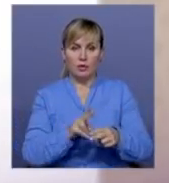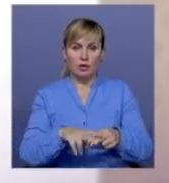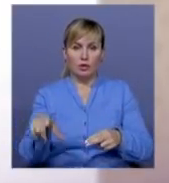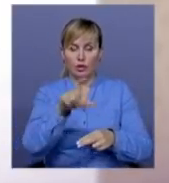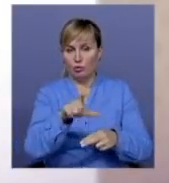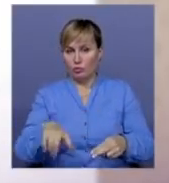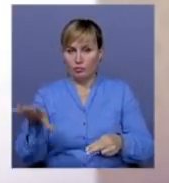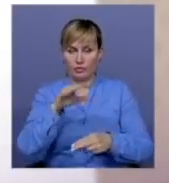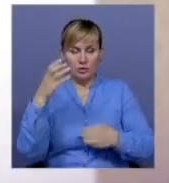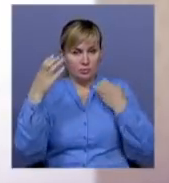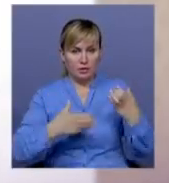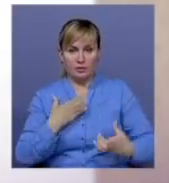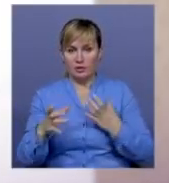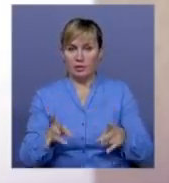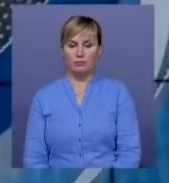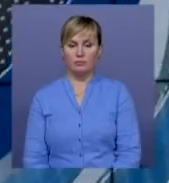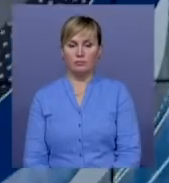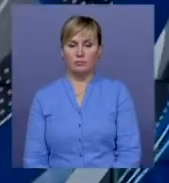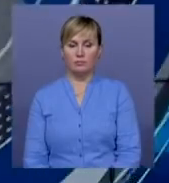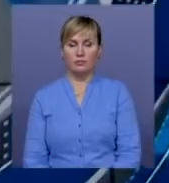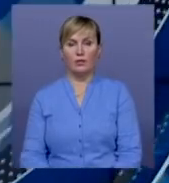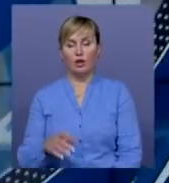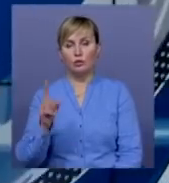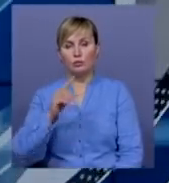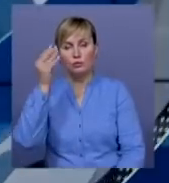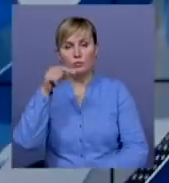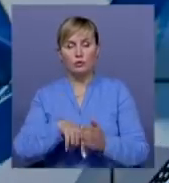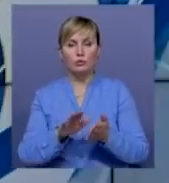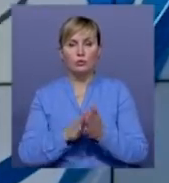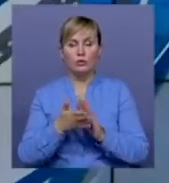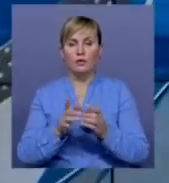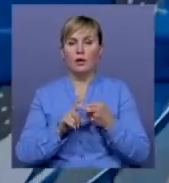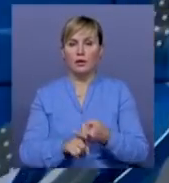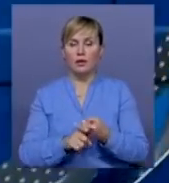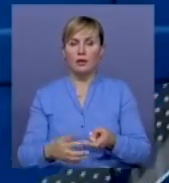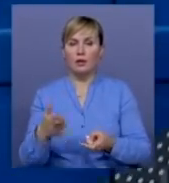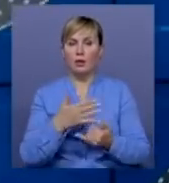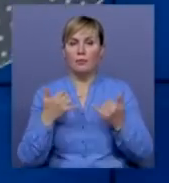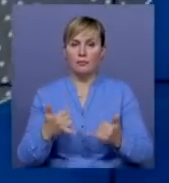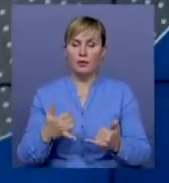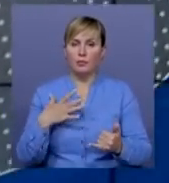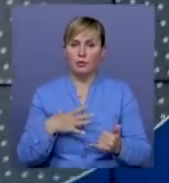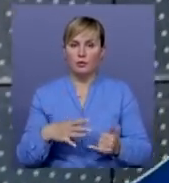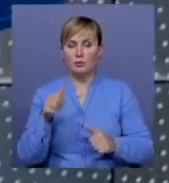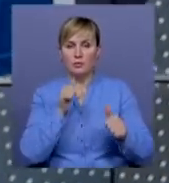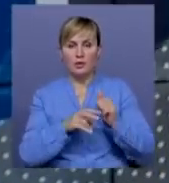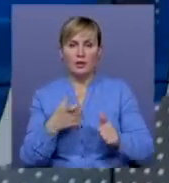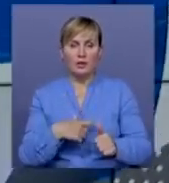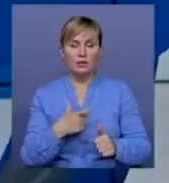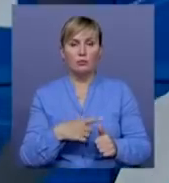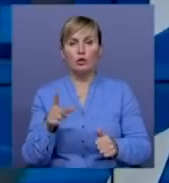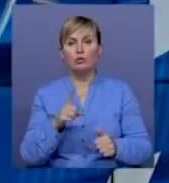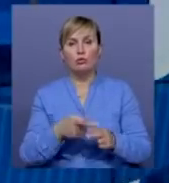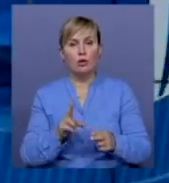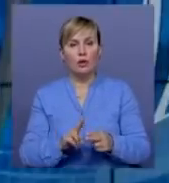только достоверную информацию. Что значит жить в условиях карантина, нам теперь придется испытать на себе. О том, что